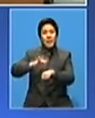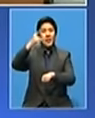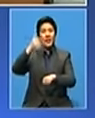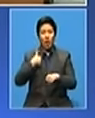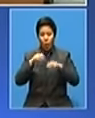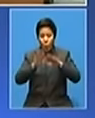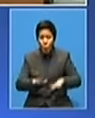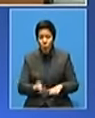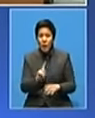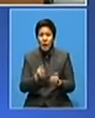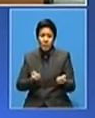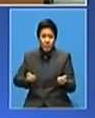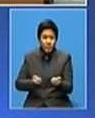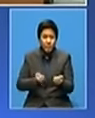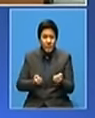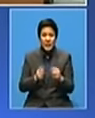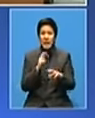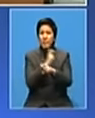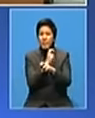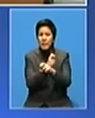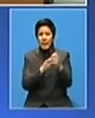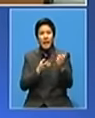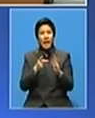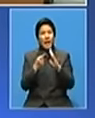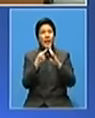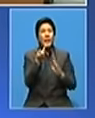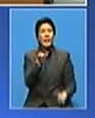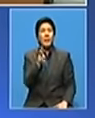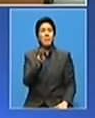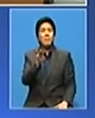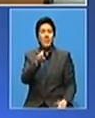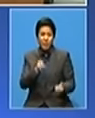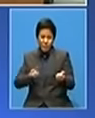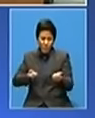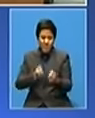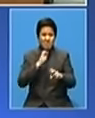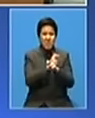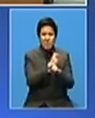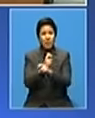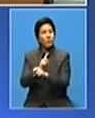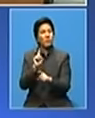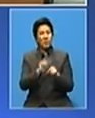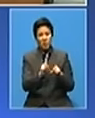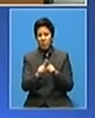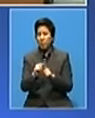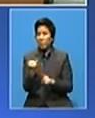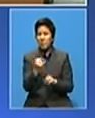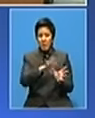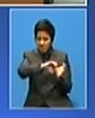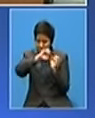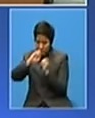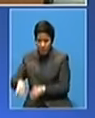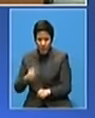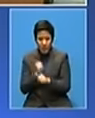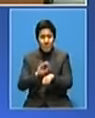การลดการใช้ปุ๋ยเคมีลดการใช้ยาฆ่าแมลงนะครับเป็นพืชที่เป็นออร์แกนิกนะครับที่ปลอดภั